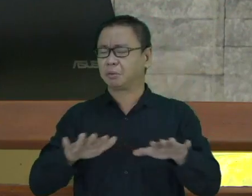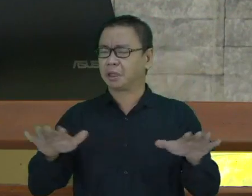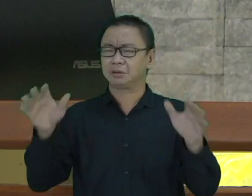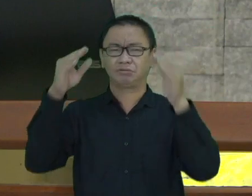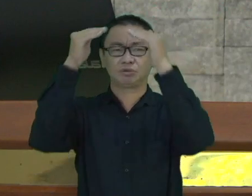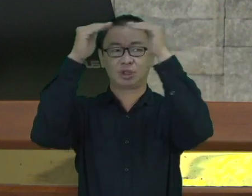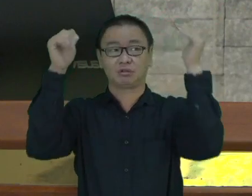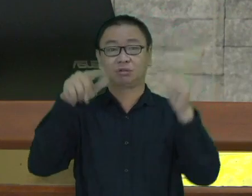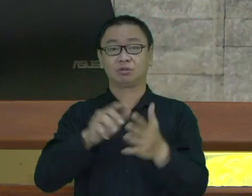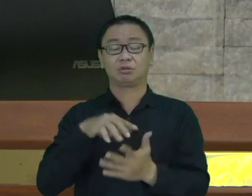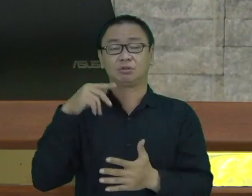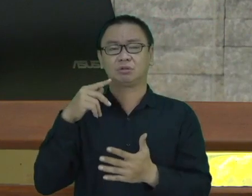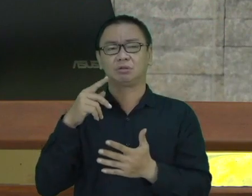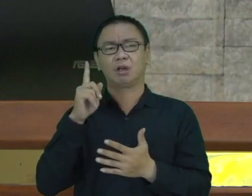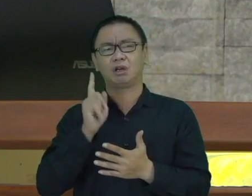kami harus